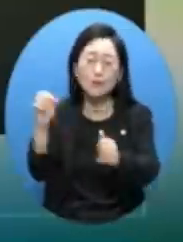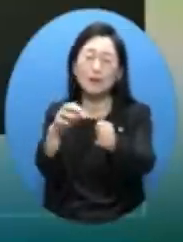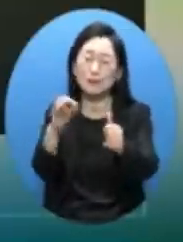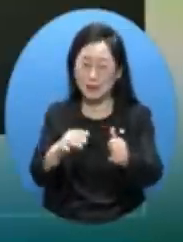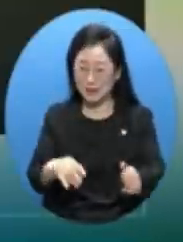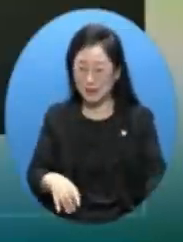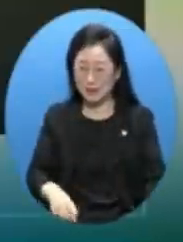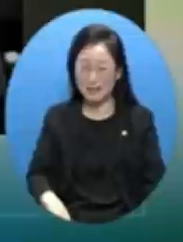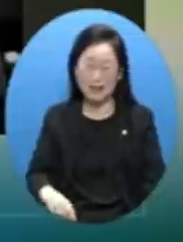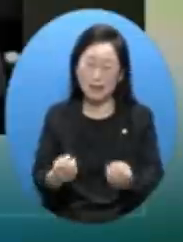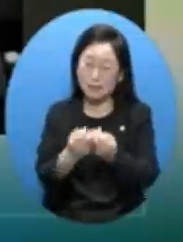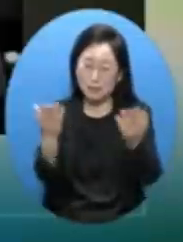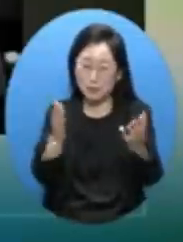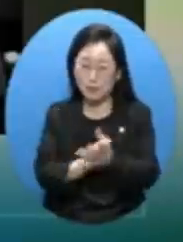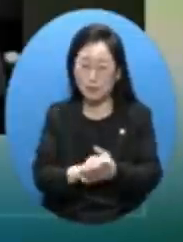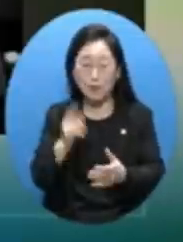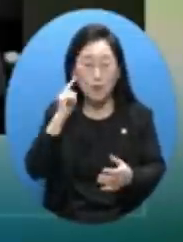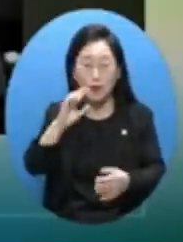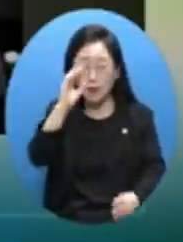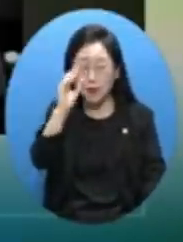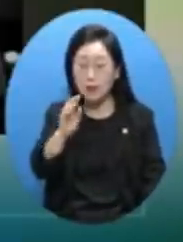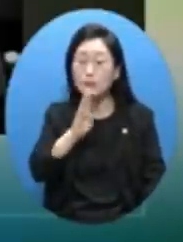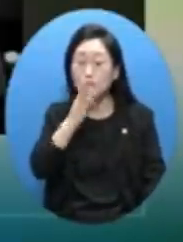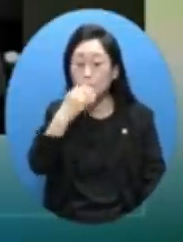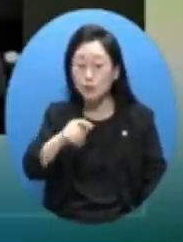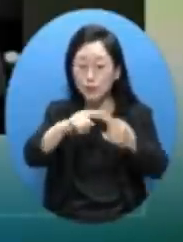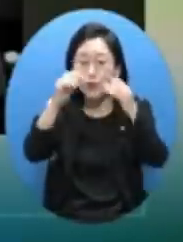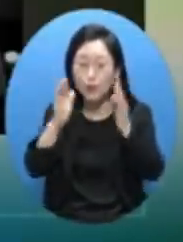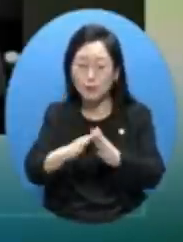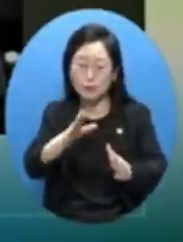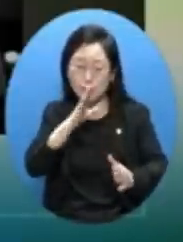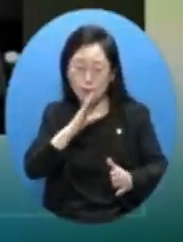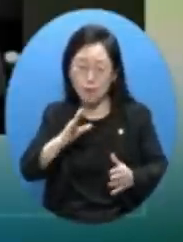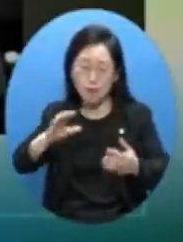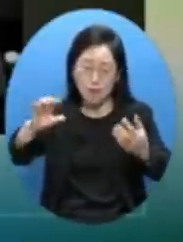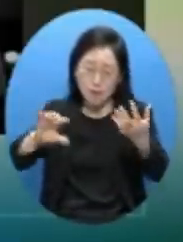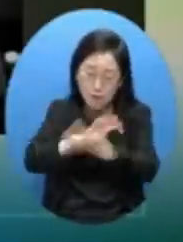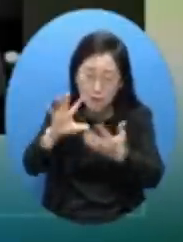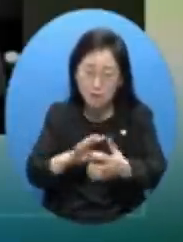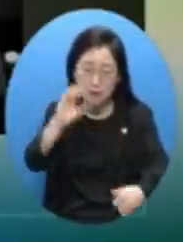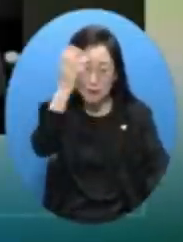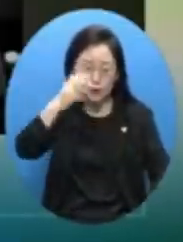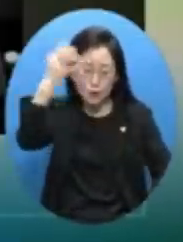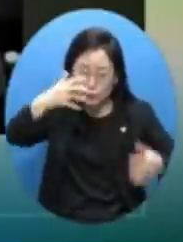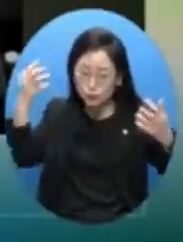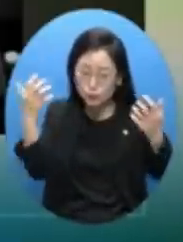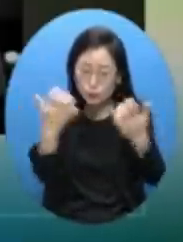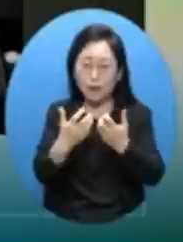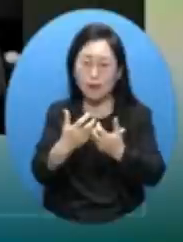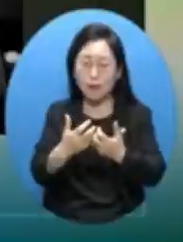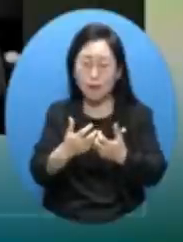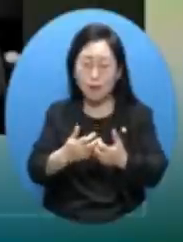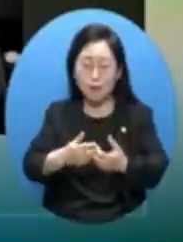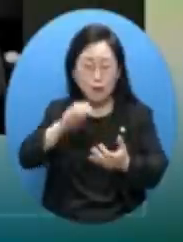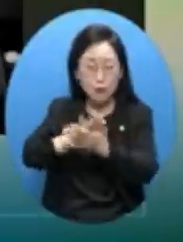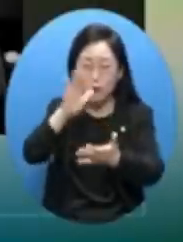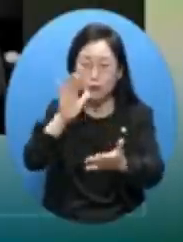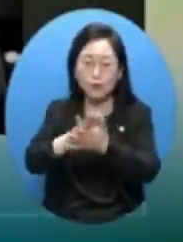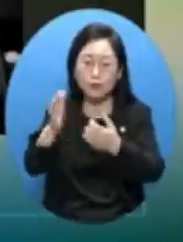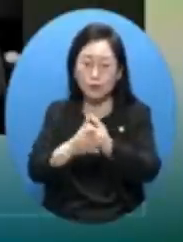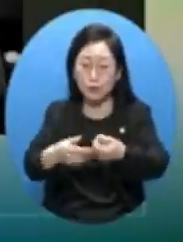로타리 외치던 순복음교회는 성령의 용광로였습니다. 어떤 사람들이 그 용광로에 들어오면 다 녹아지고 새롭게 변화가